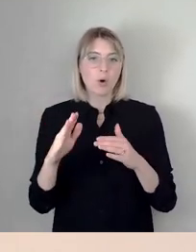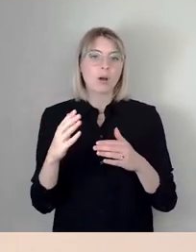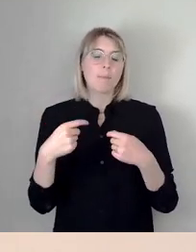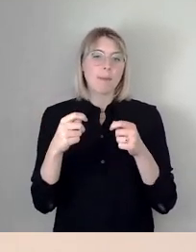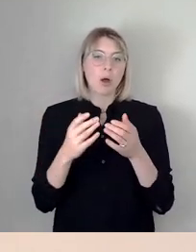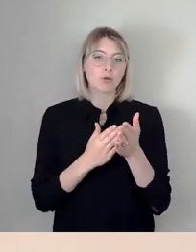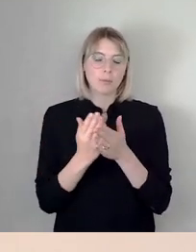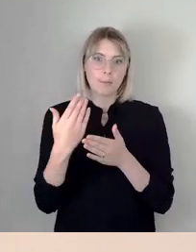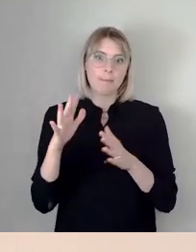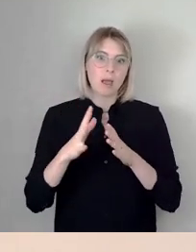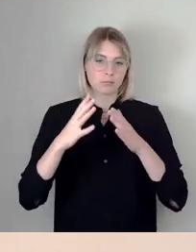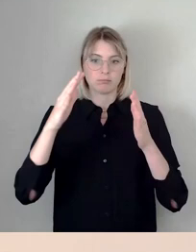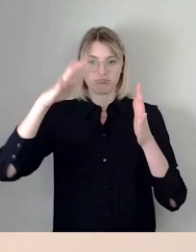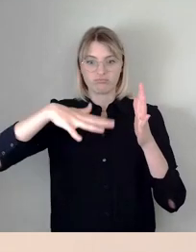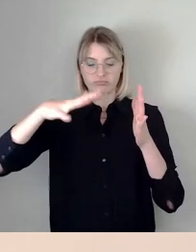größer.